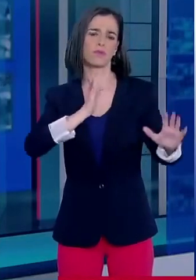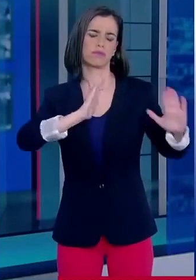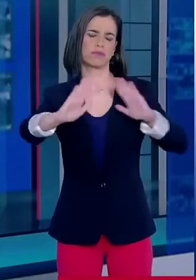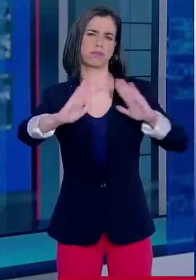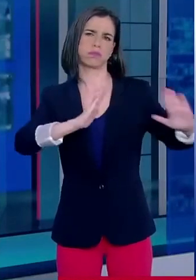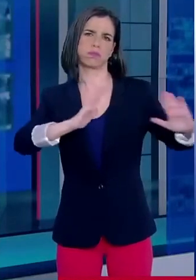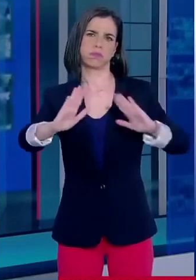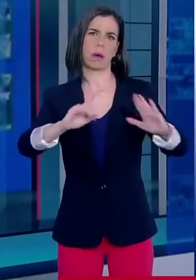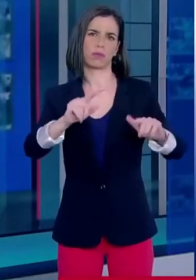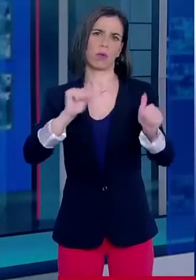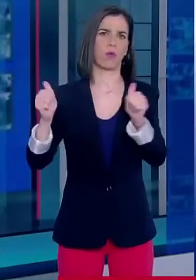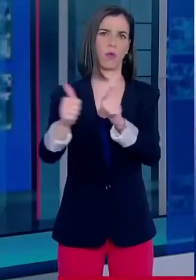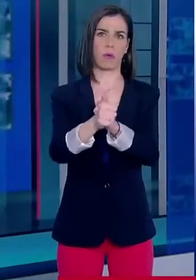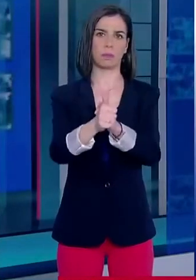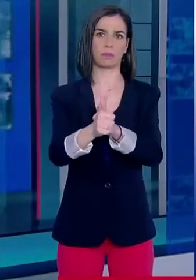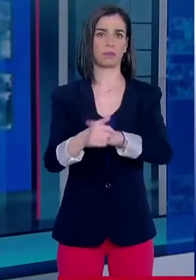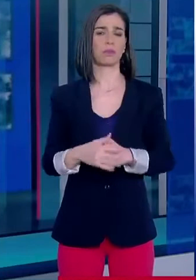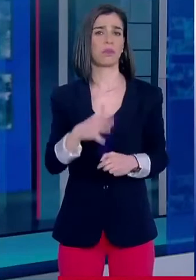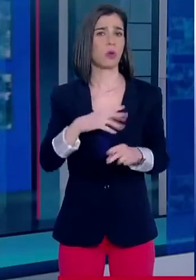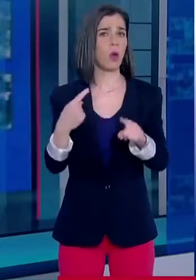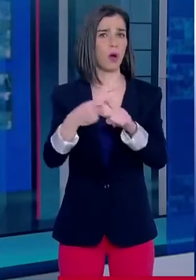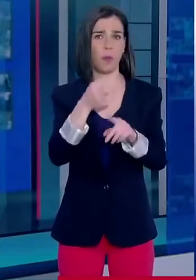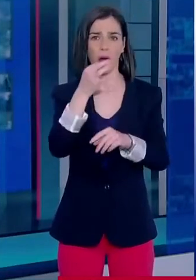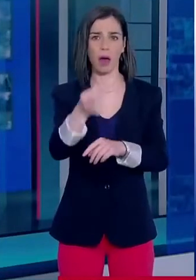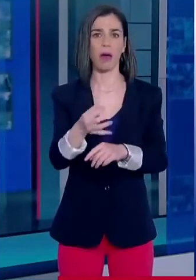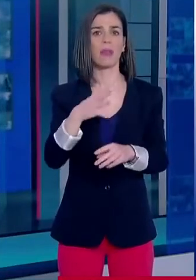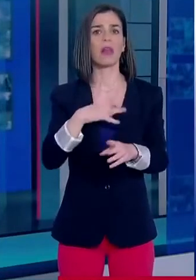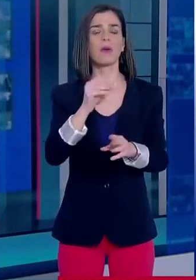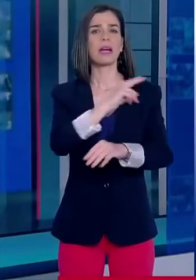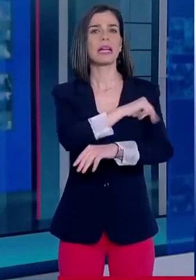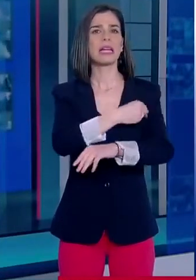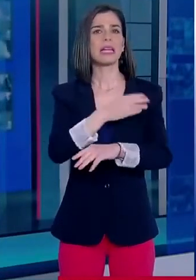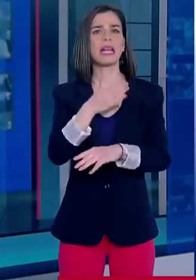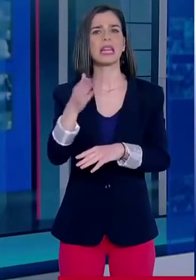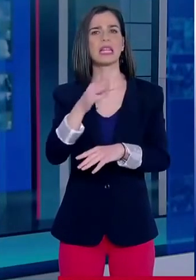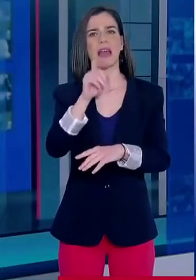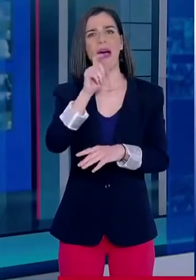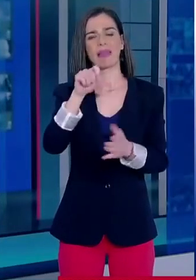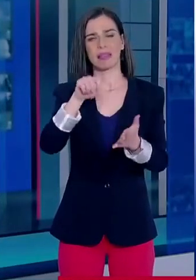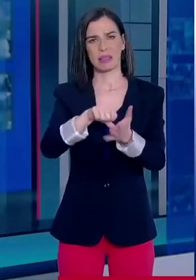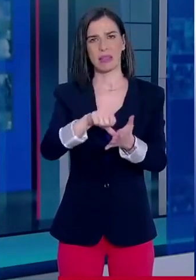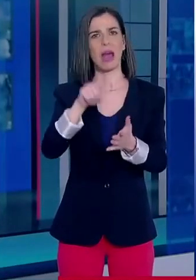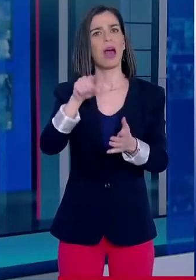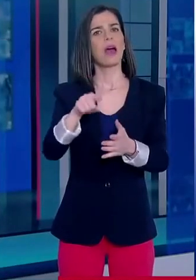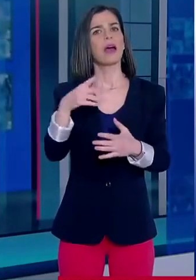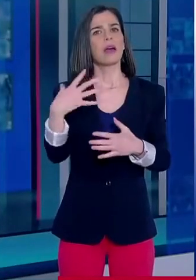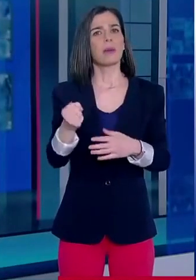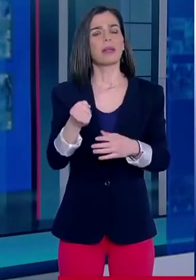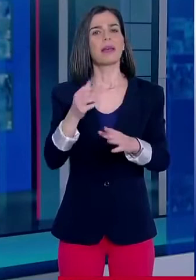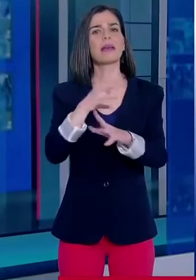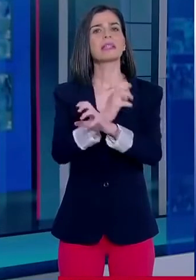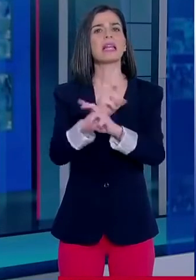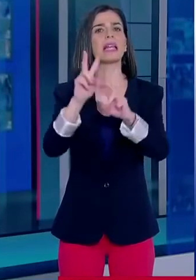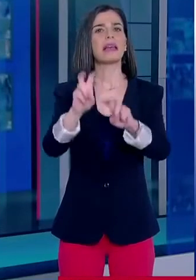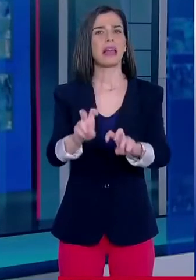μόνο. Στη συνέχεια της ενημέρωσης θα ήθελα να αναφερθώ στην κλινική στη Δυτική Αττική, που όπως ξέρετε βρίσκεται σε εξέλιξη της αγγελική έρευνα στο